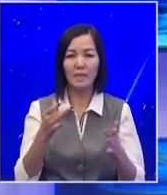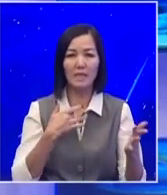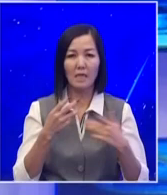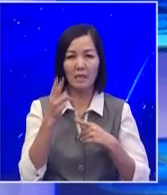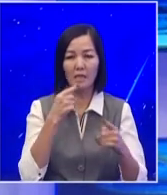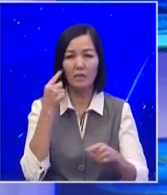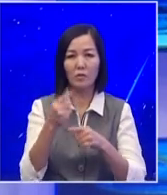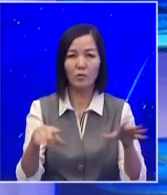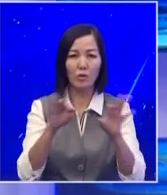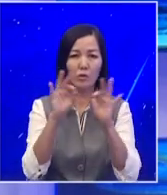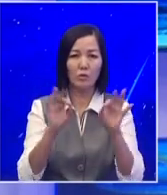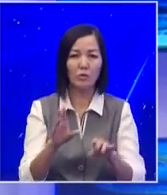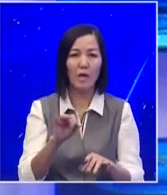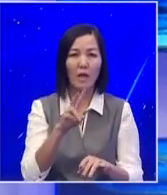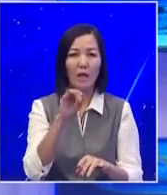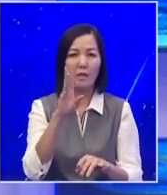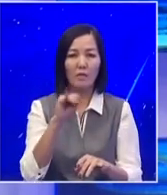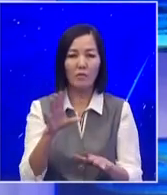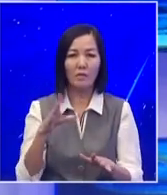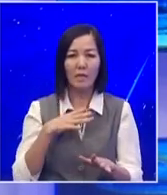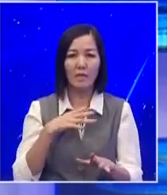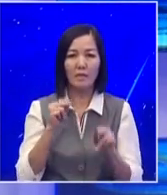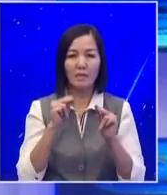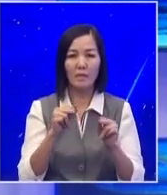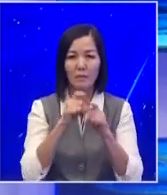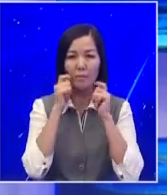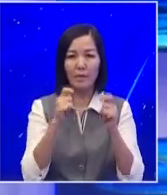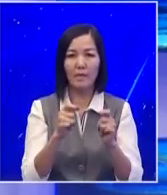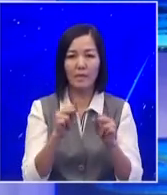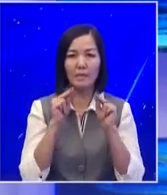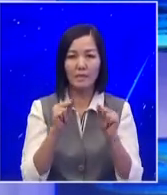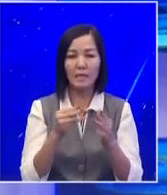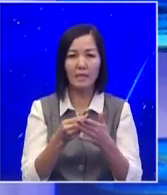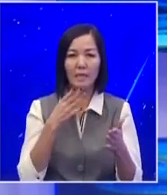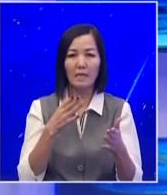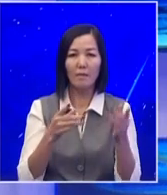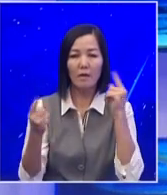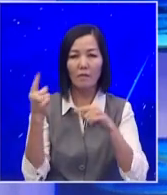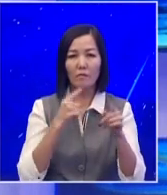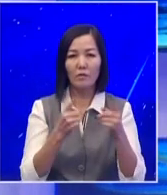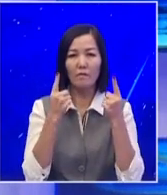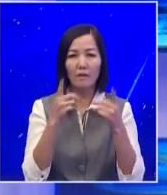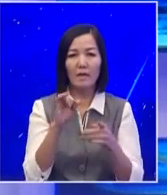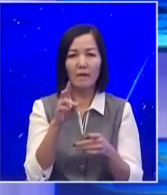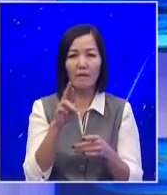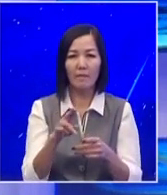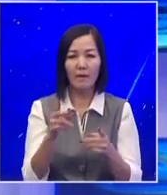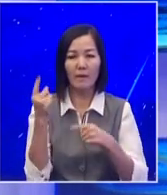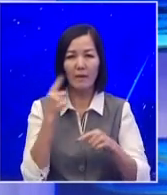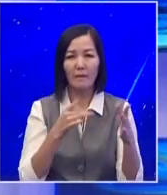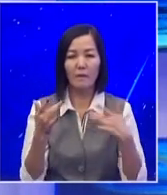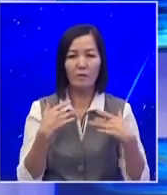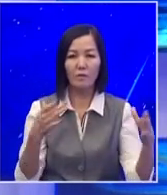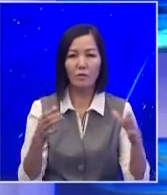искусства «Алатау» стала настоящим подарком истинным ценителям творчества великого Абая. Молодежный актерский коллектив свою